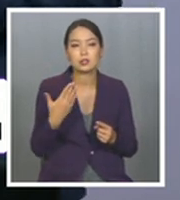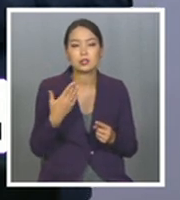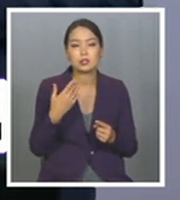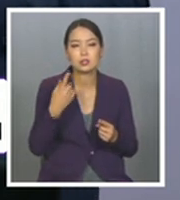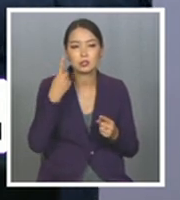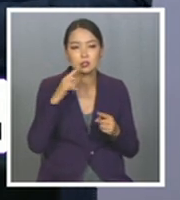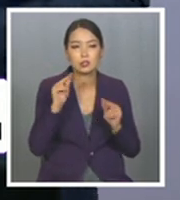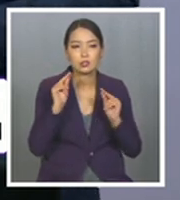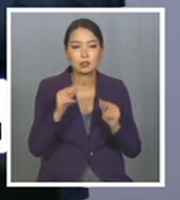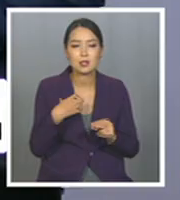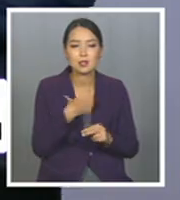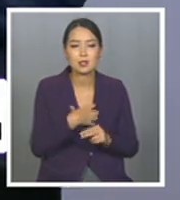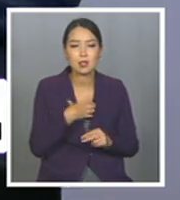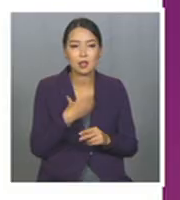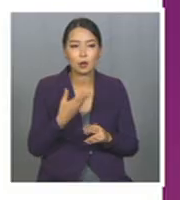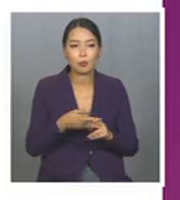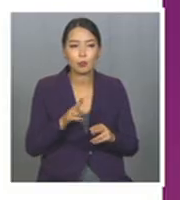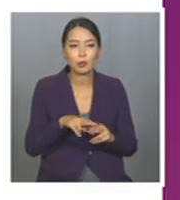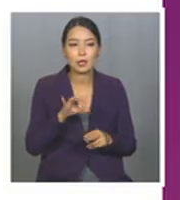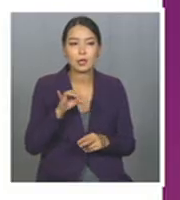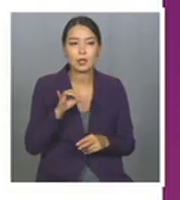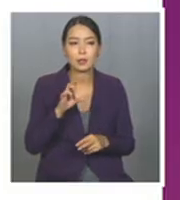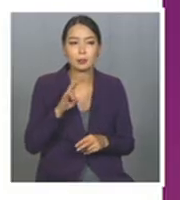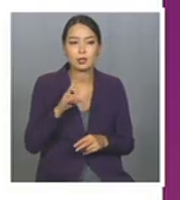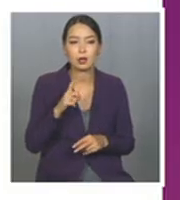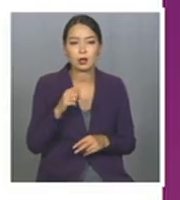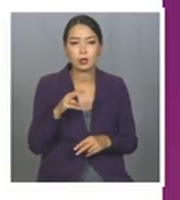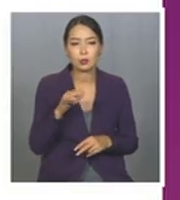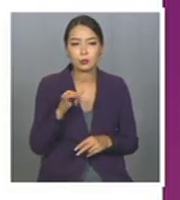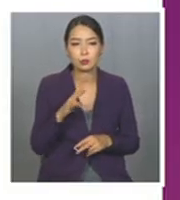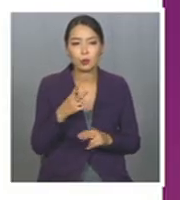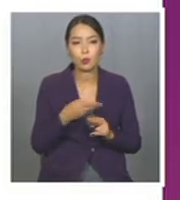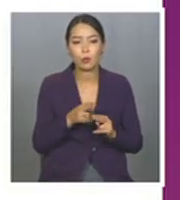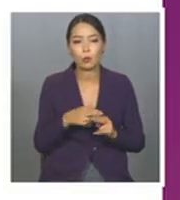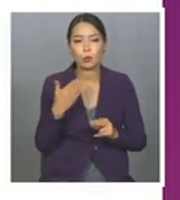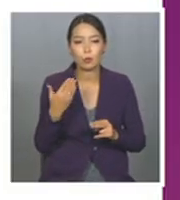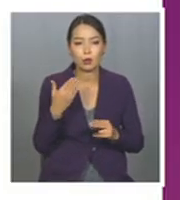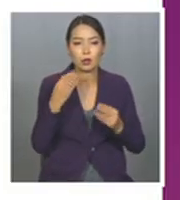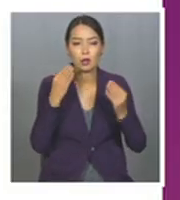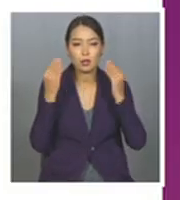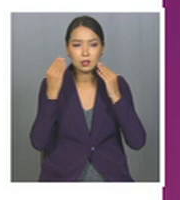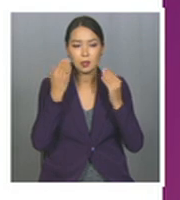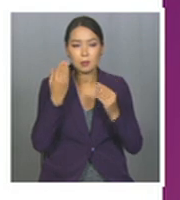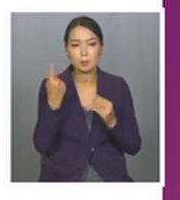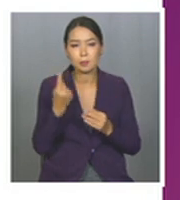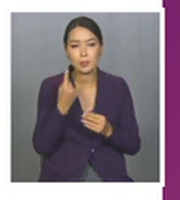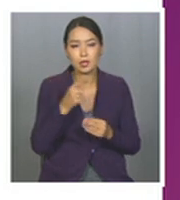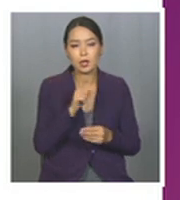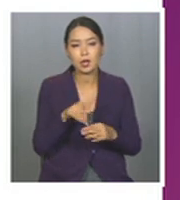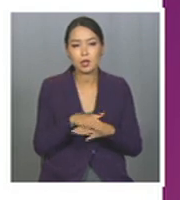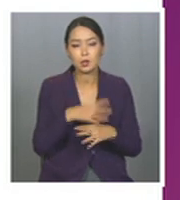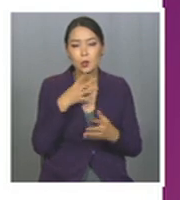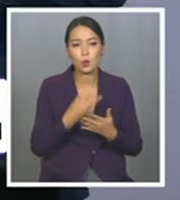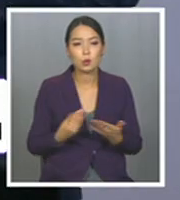идеялардың негізін қалаған ол әрине Ибн Халдун еді. Оның ойынша белгілі бір халық өзінің өмір сүріп